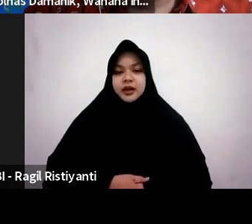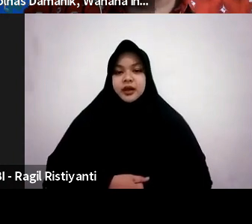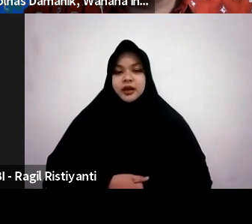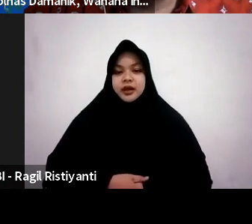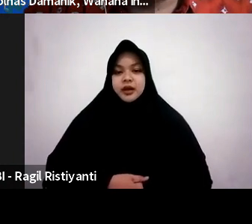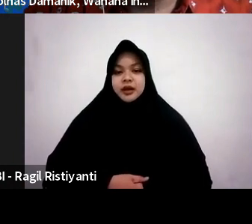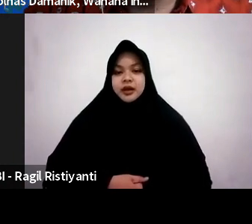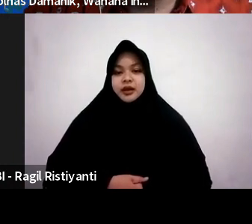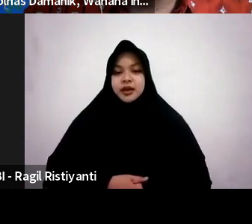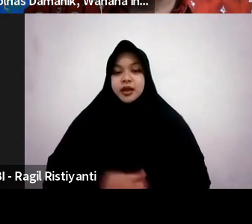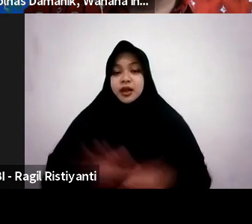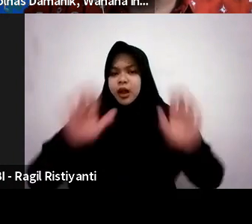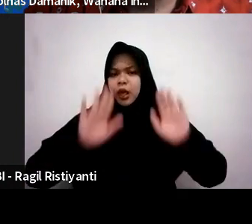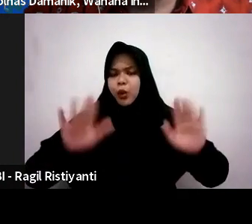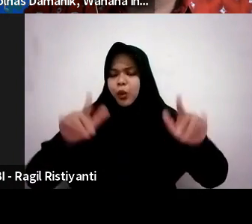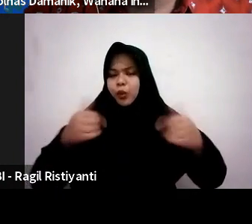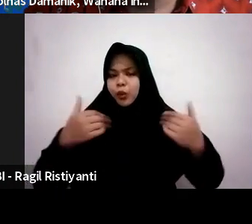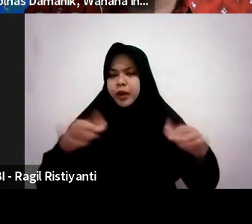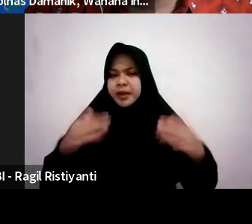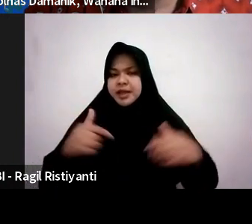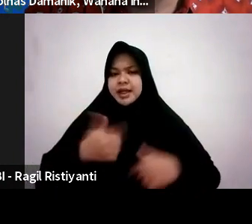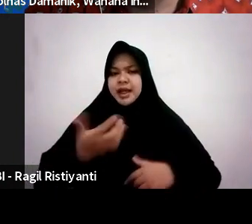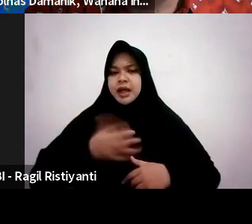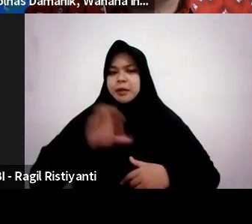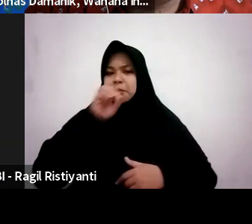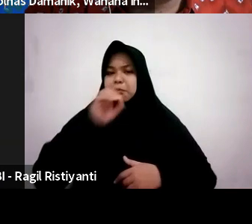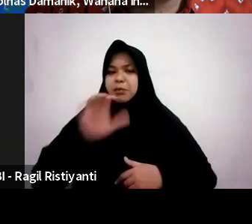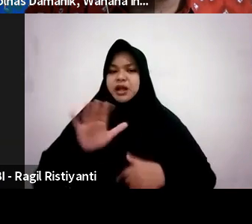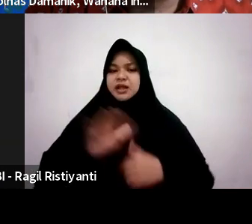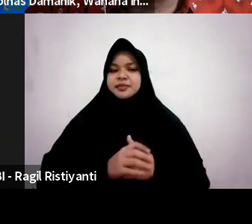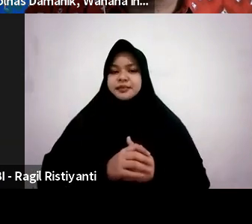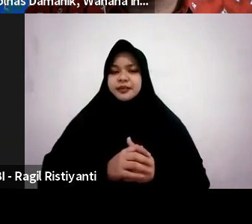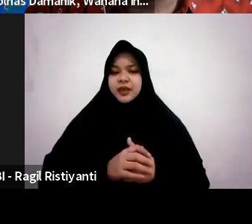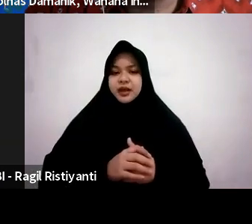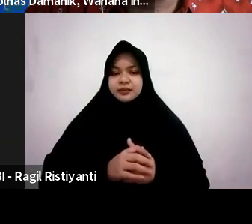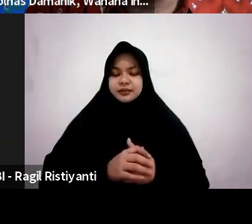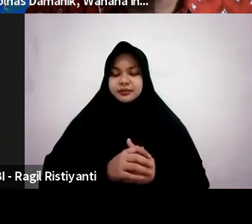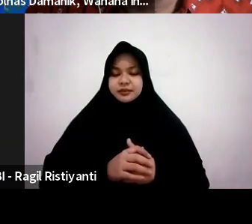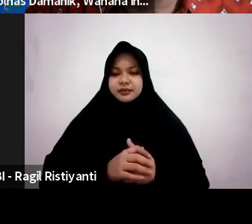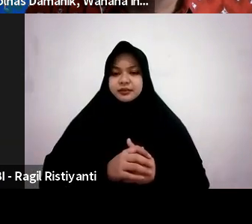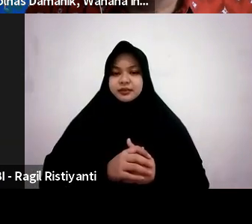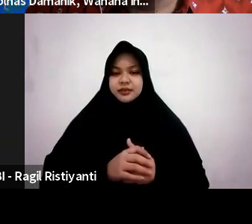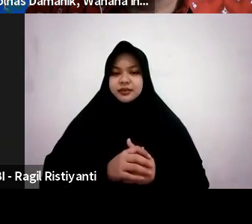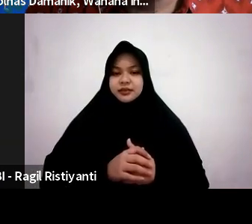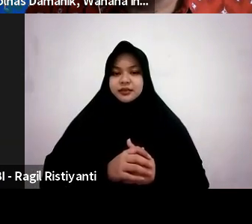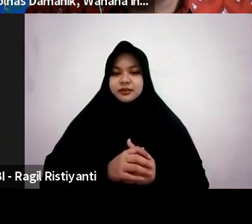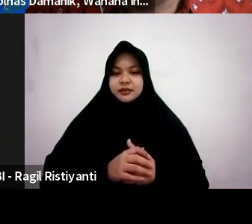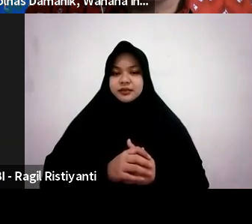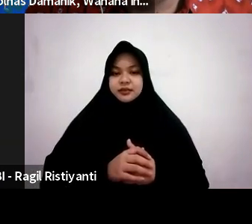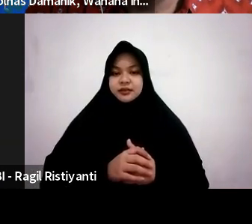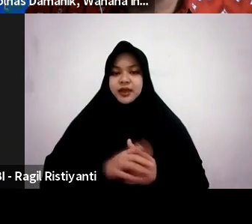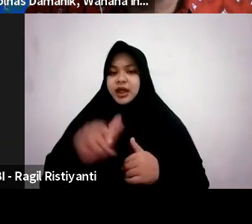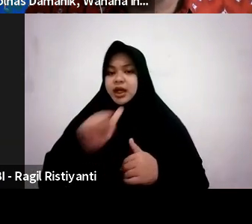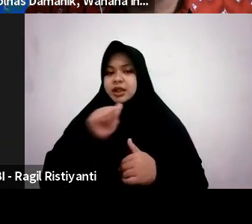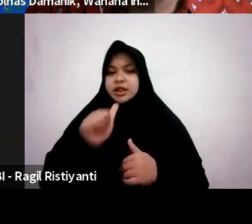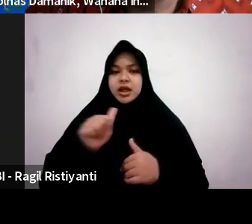luar biasa ya Maksudnya saya ingin mengatakan bahwa sebenarnya challenge itu ada dimana-mana itu berikan plus Siapa yang